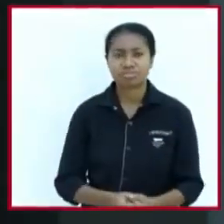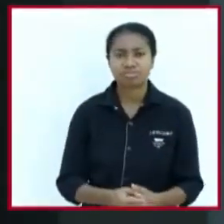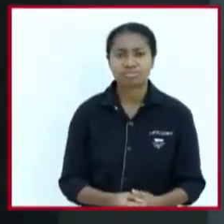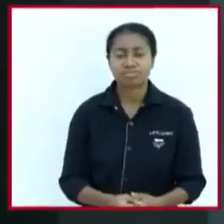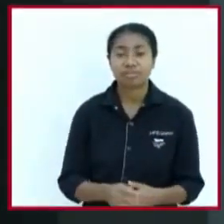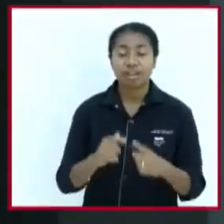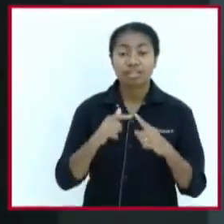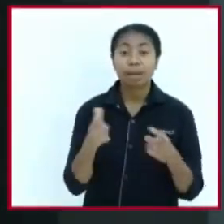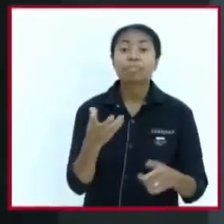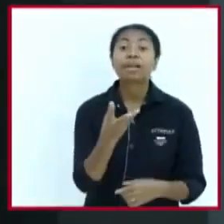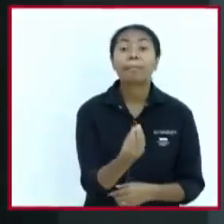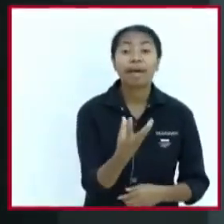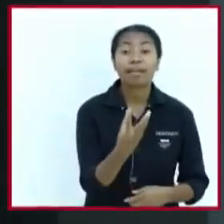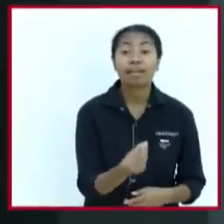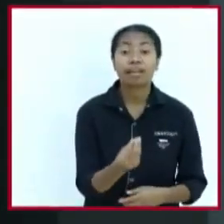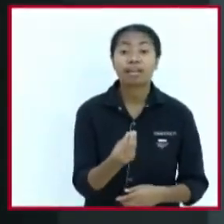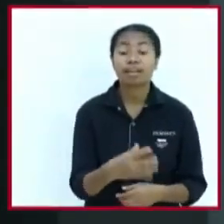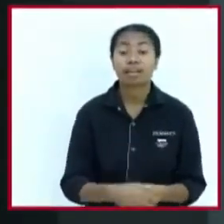Hai tapi